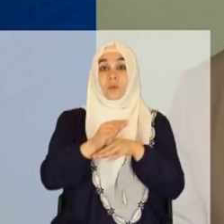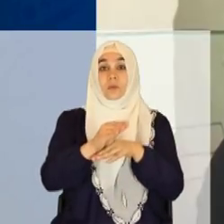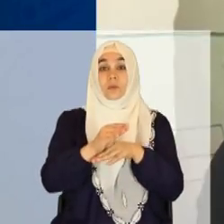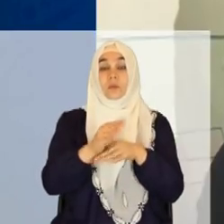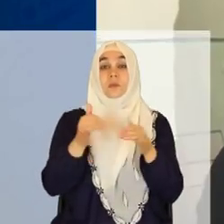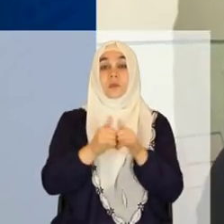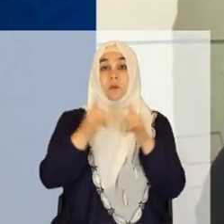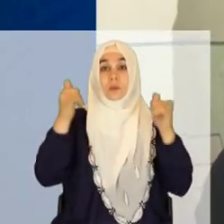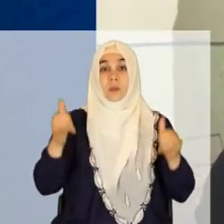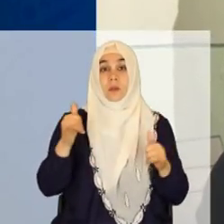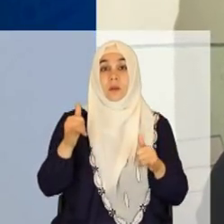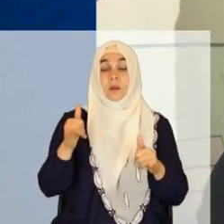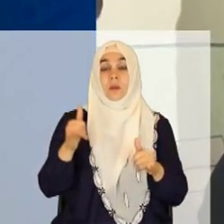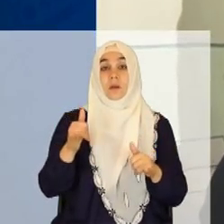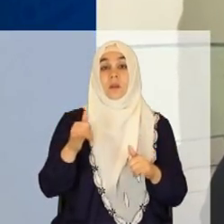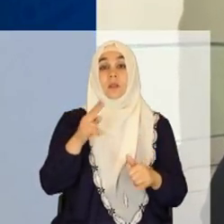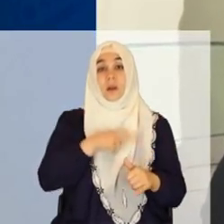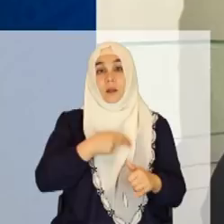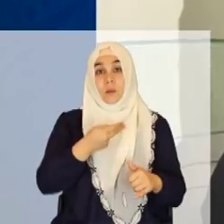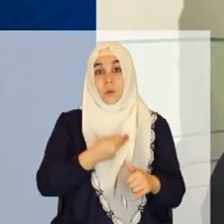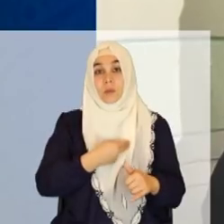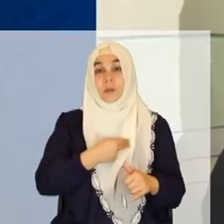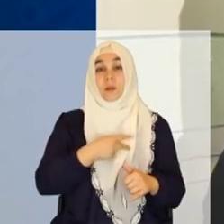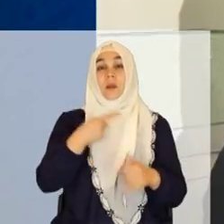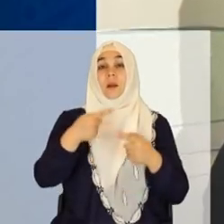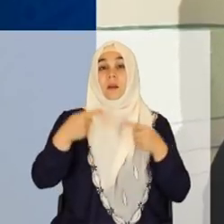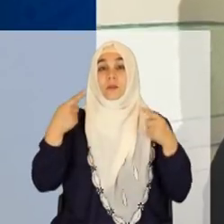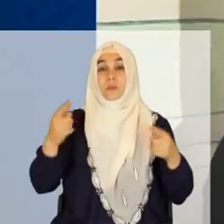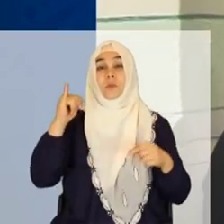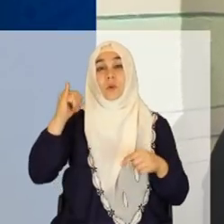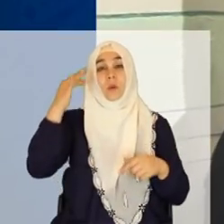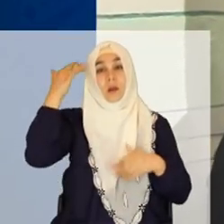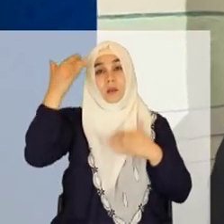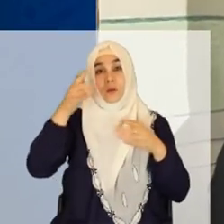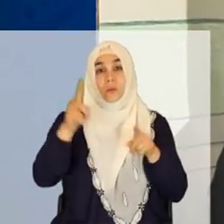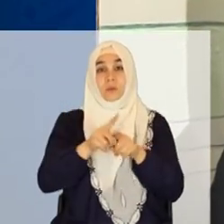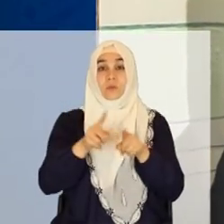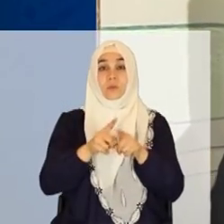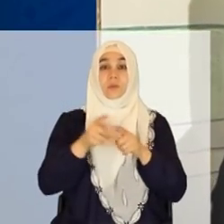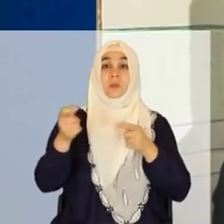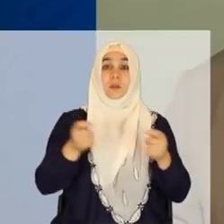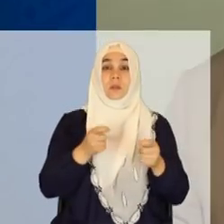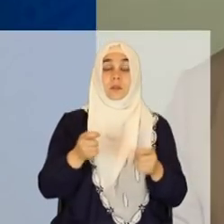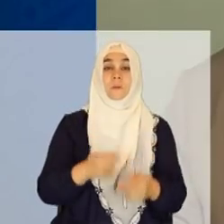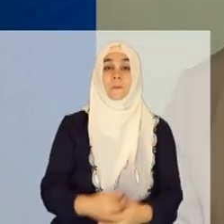ustiga ziyoda ravishda qalbini har qanday yomon xayoldan tiyadi.